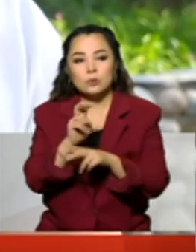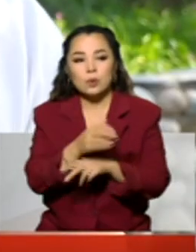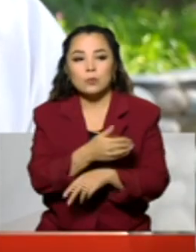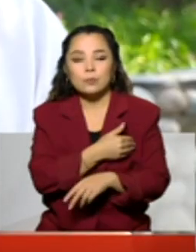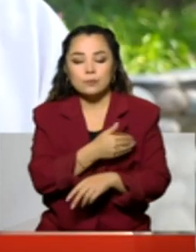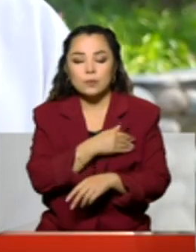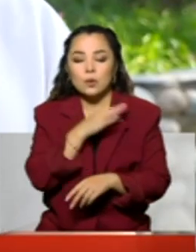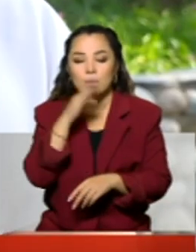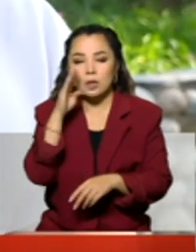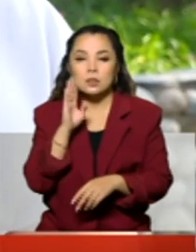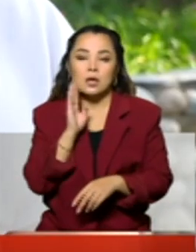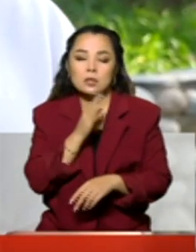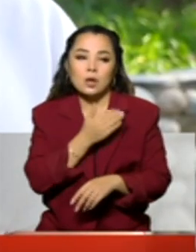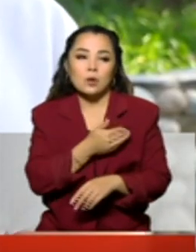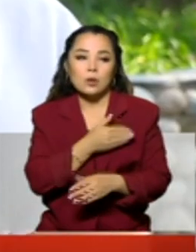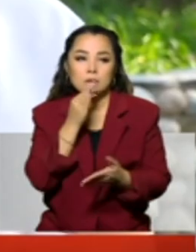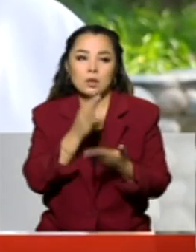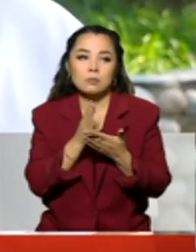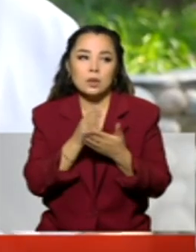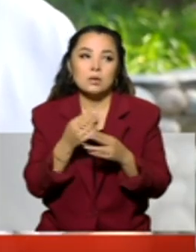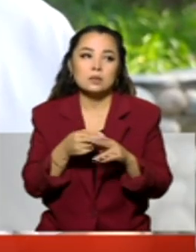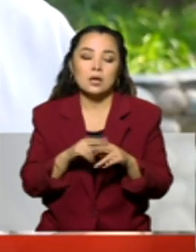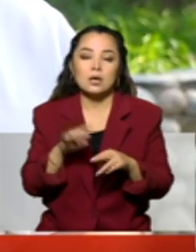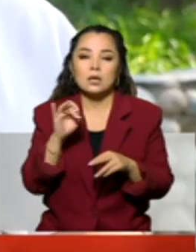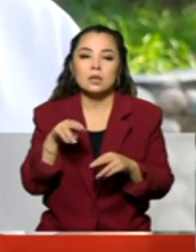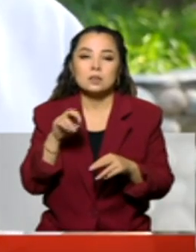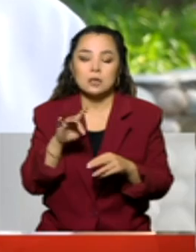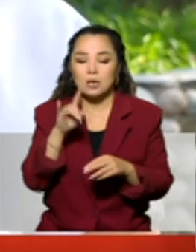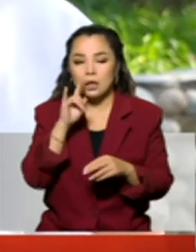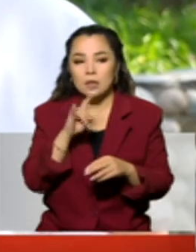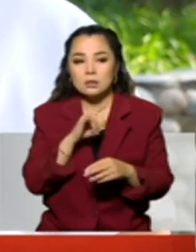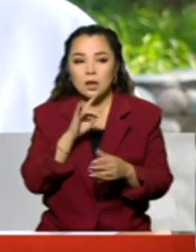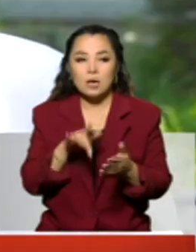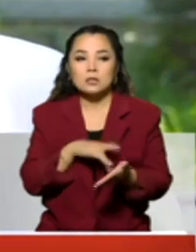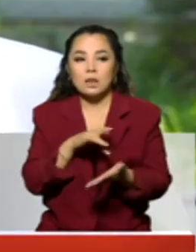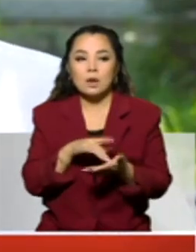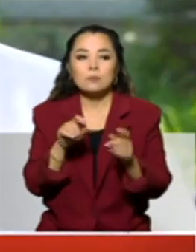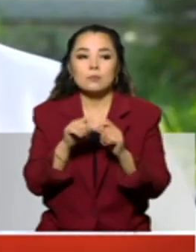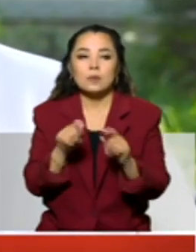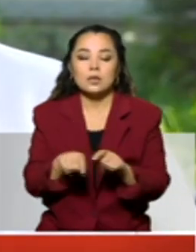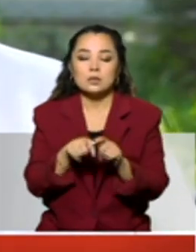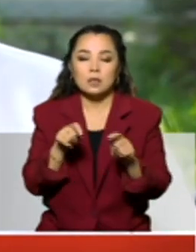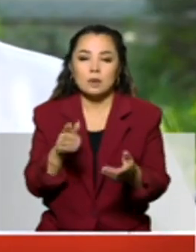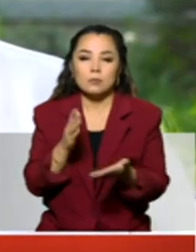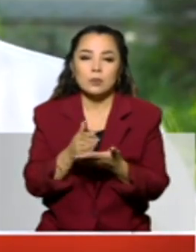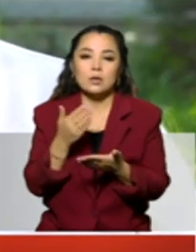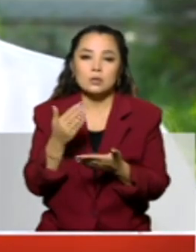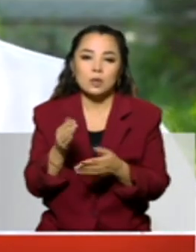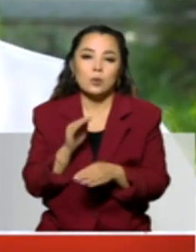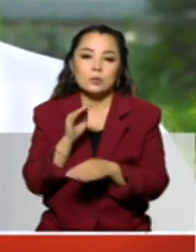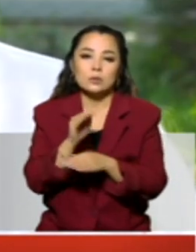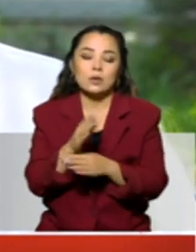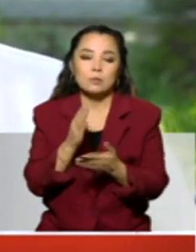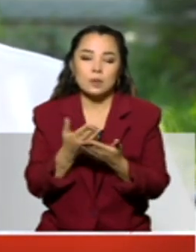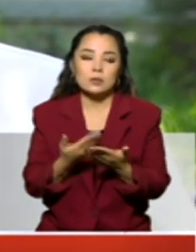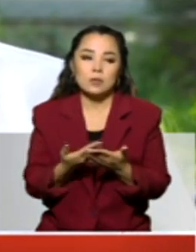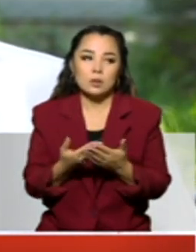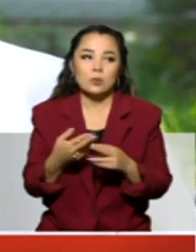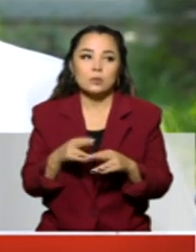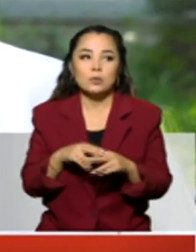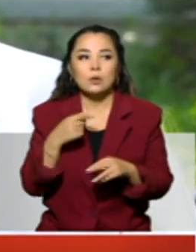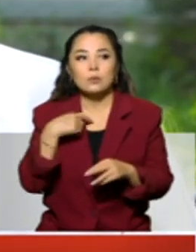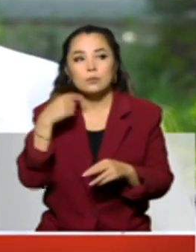емес, көп ата-аналар қалайды. Тек осы Риддер қаласында таза қазақ тілінде мектеп ашылған. Таза қазақ мектебі болсам, мысалы үшін